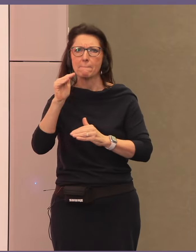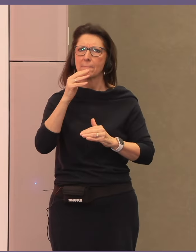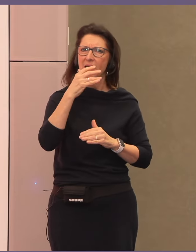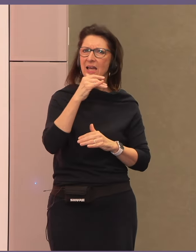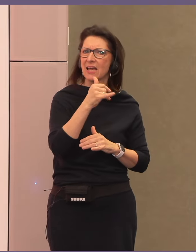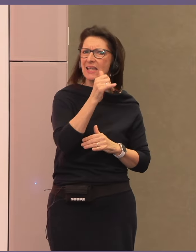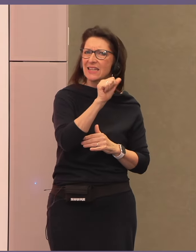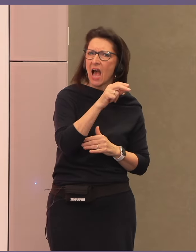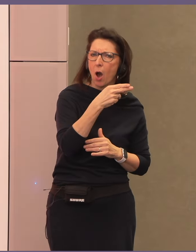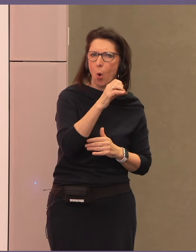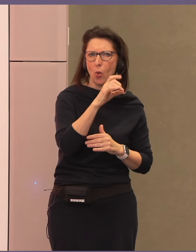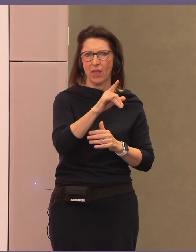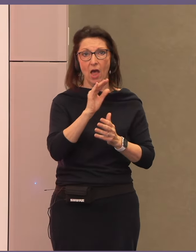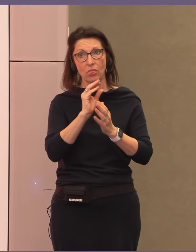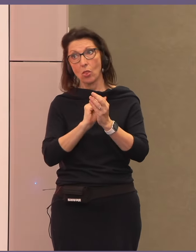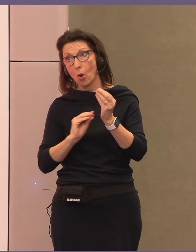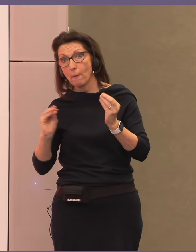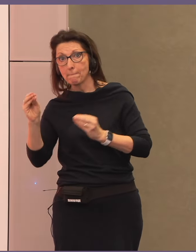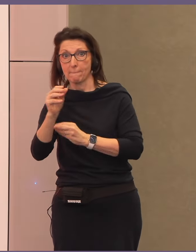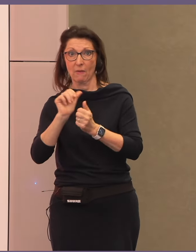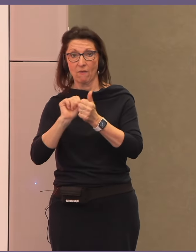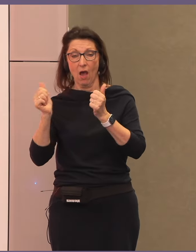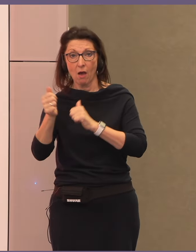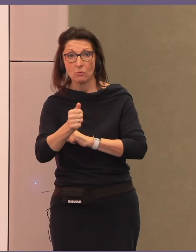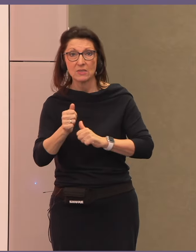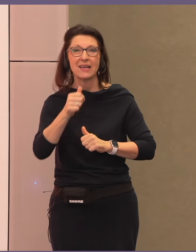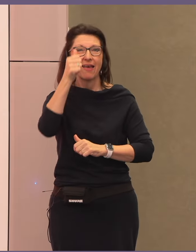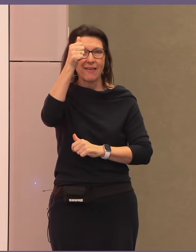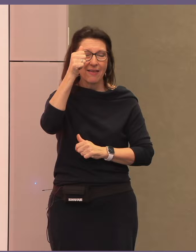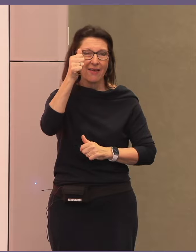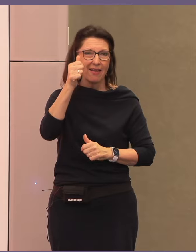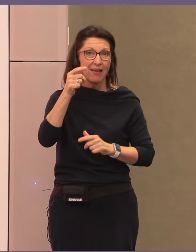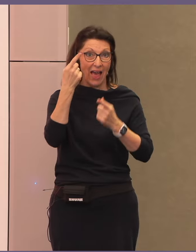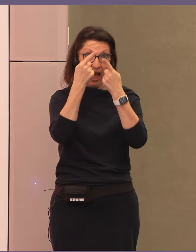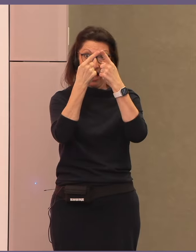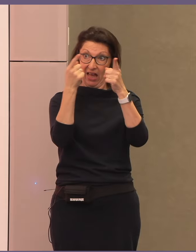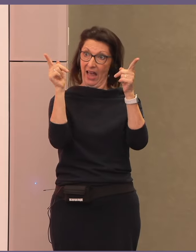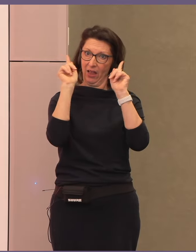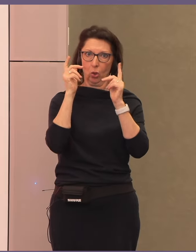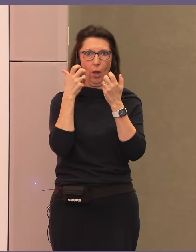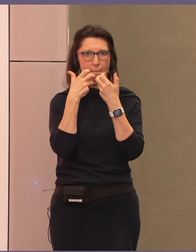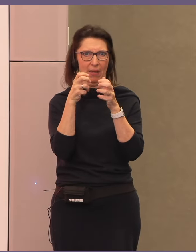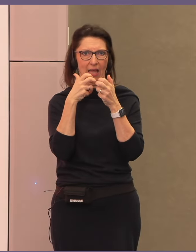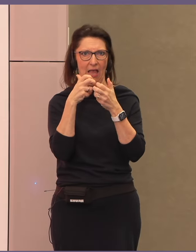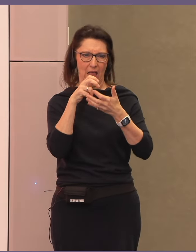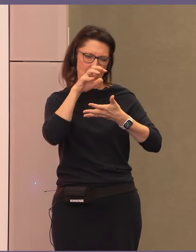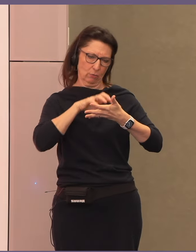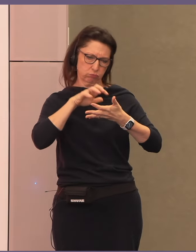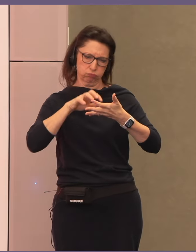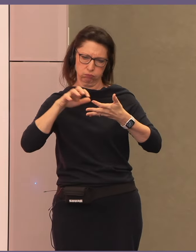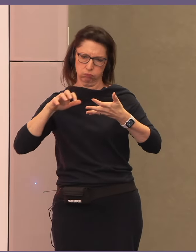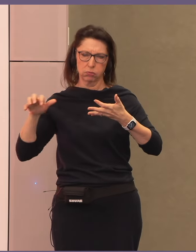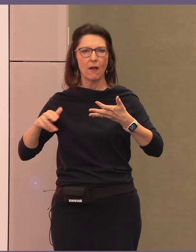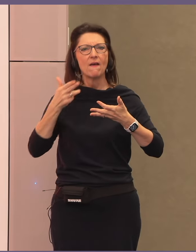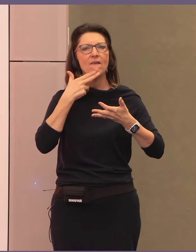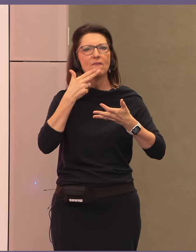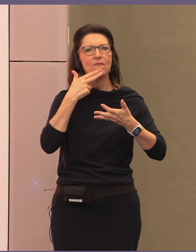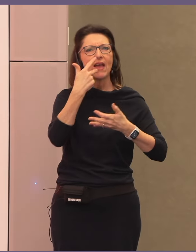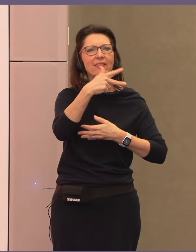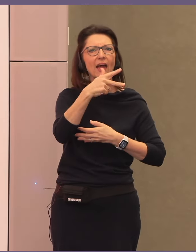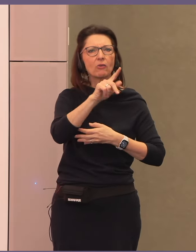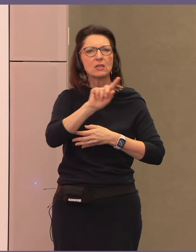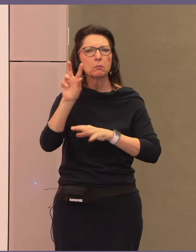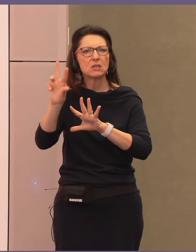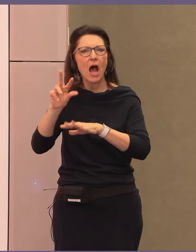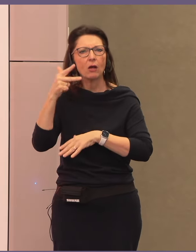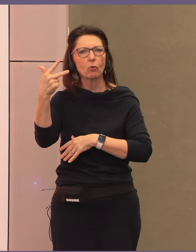Hertha Virenberg? Nun, eine einzige Frau unter den in den Rektoratsberichten angeführten Lehrenden, die zwischen 1933 und 1938